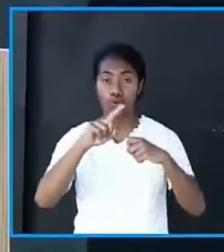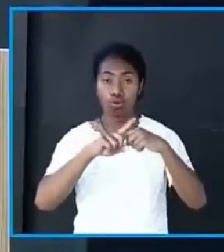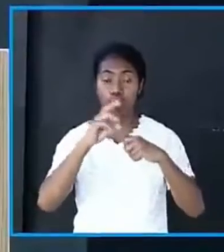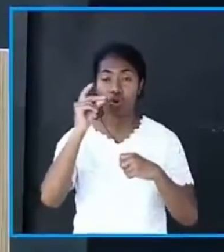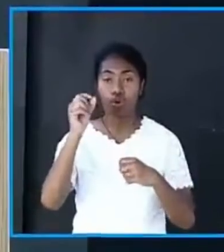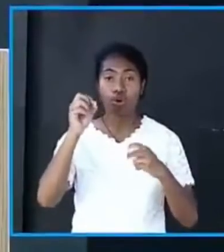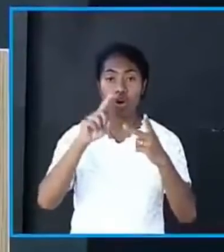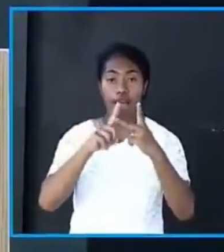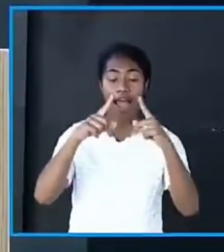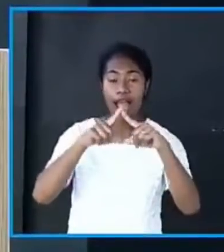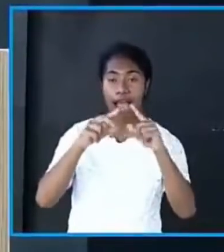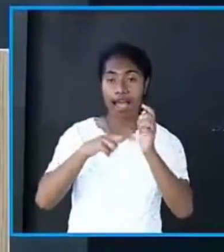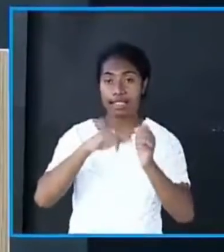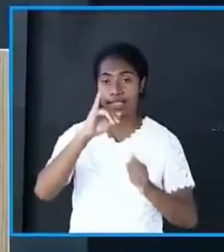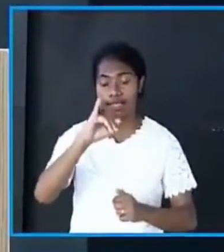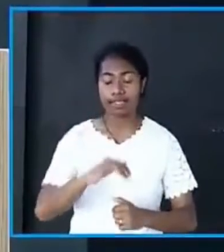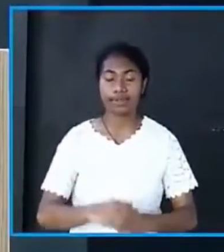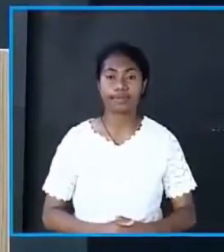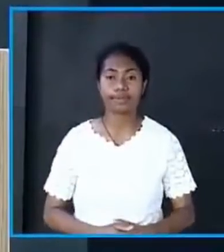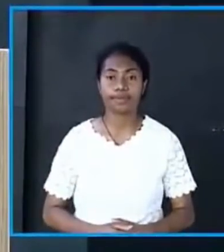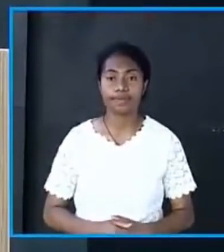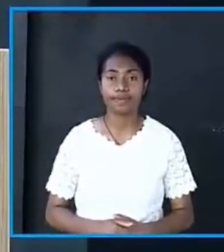makhluk jasmani